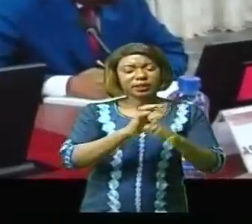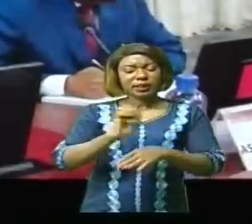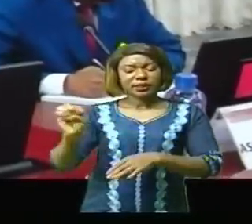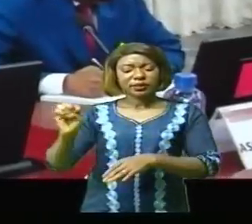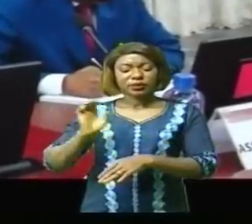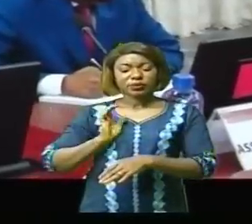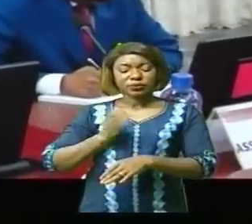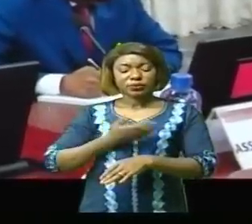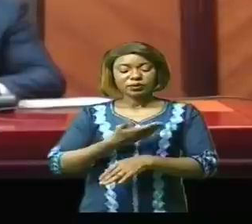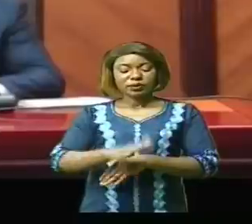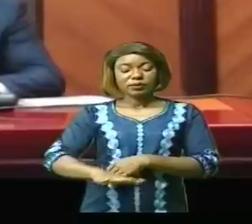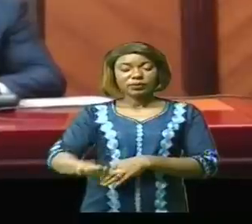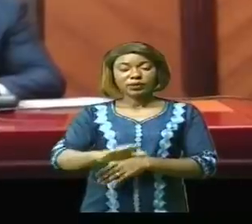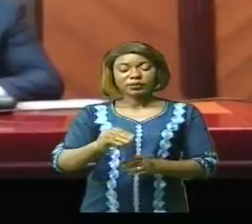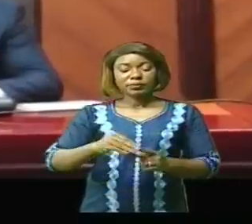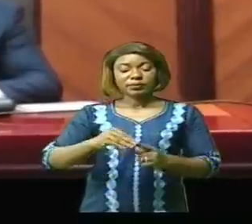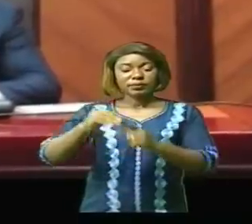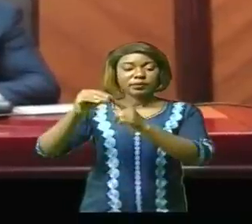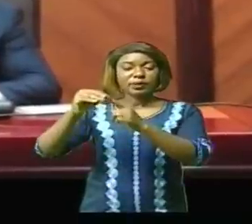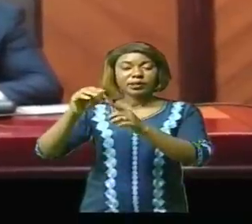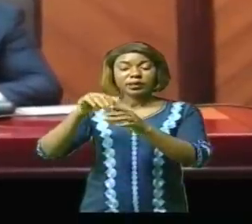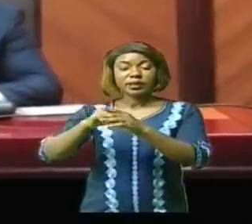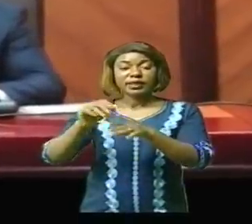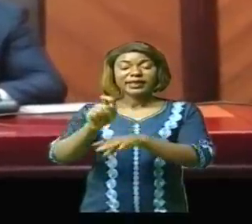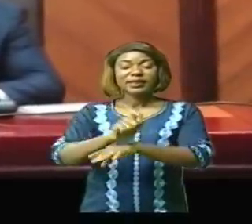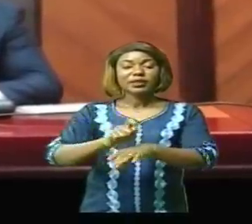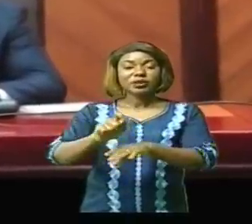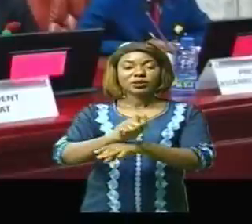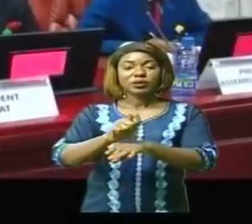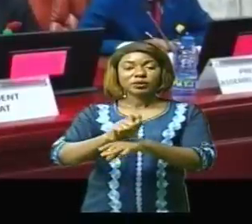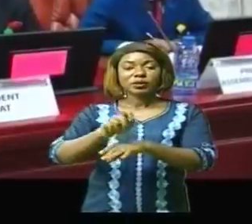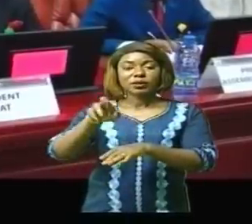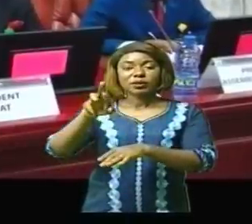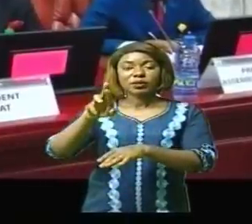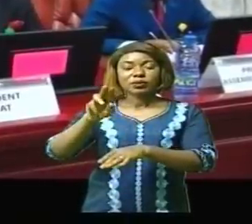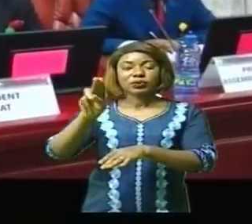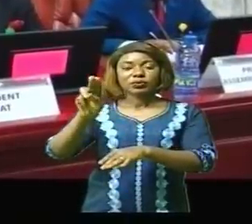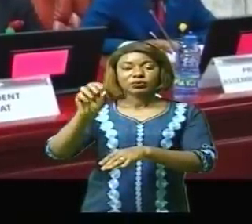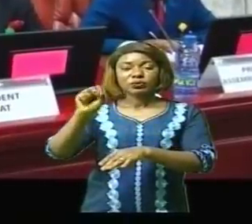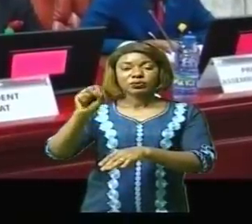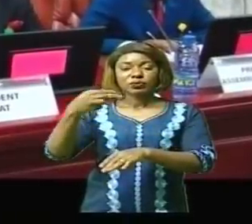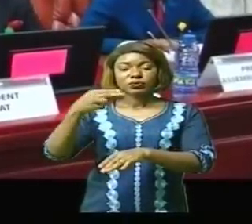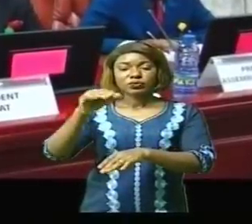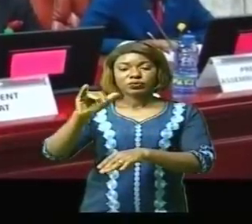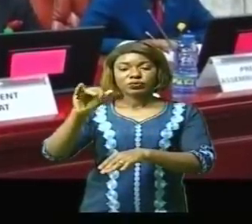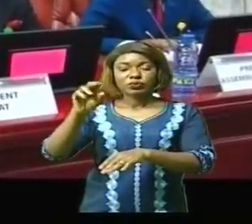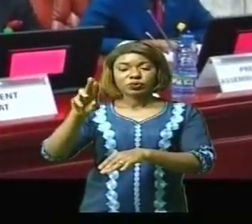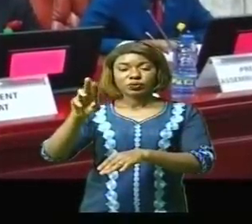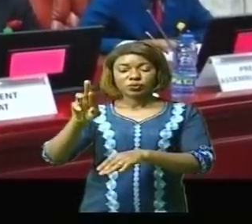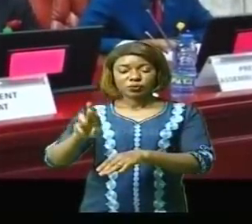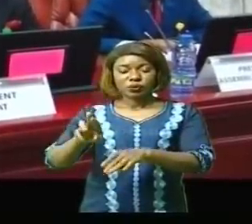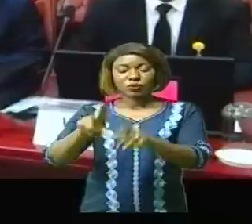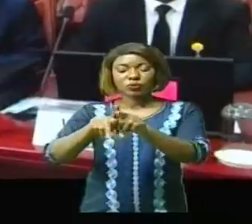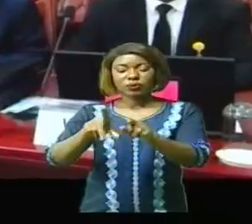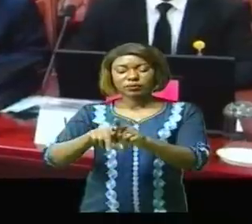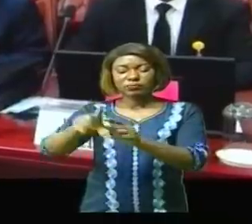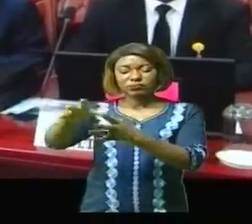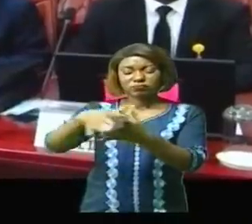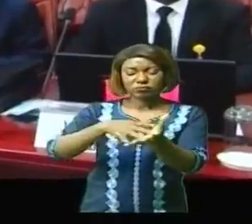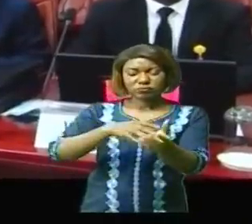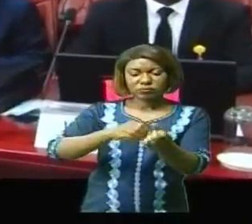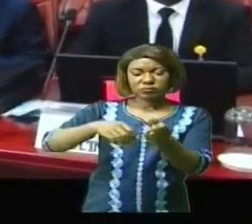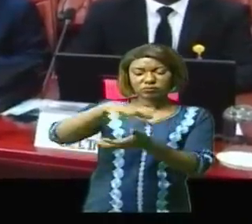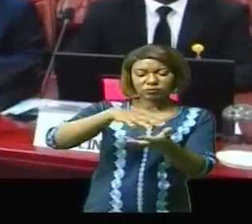pays, particulièrement dans les territoires de Rutshuru, marqués par l'occupation et les pillages de la cité